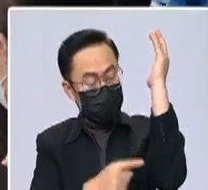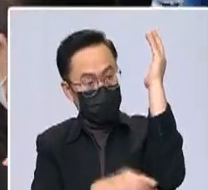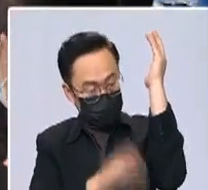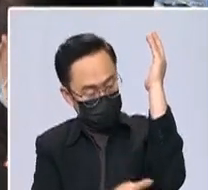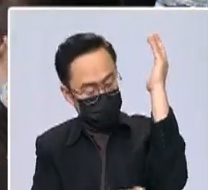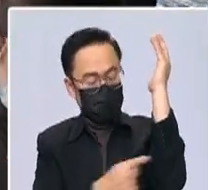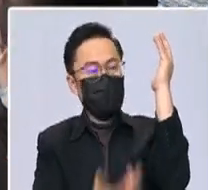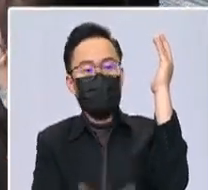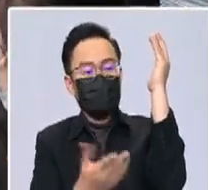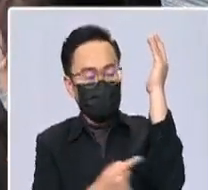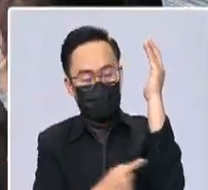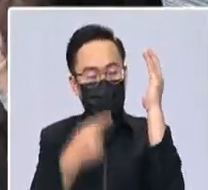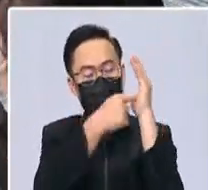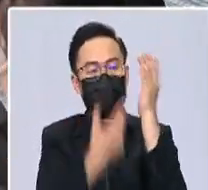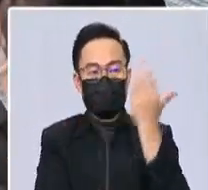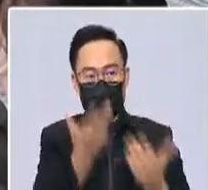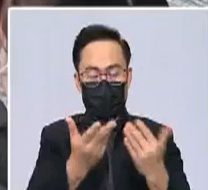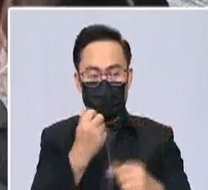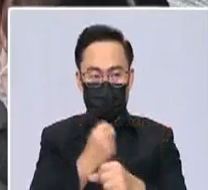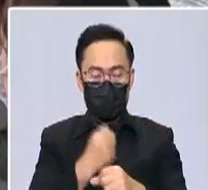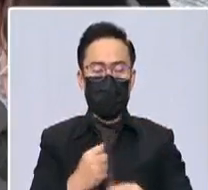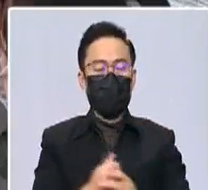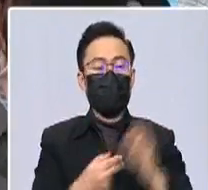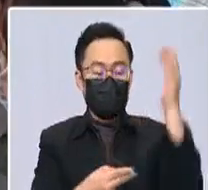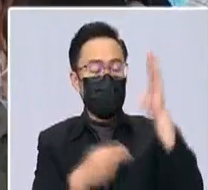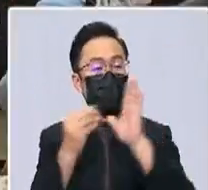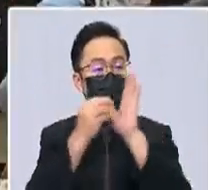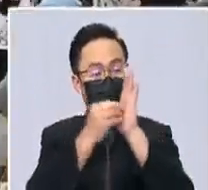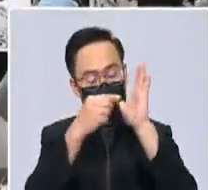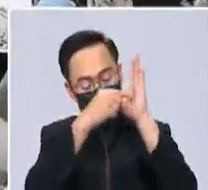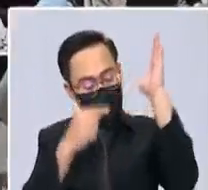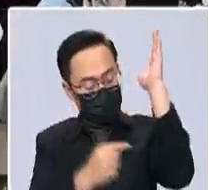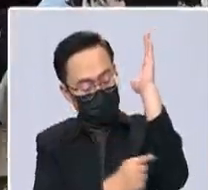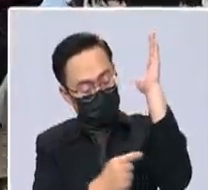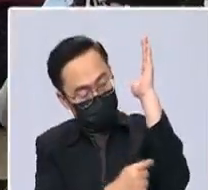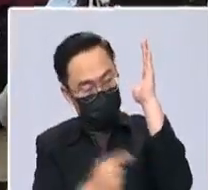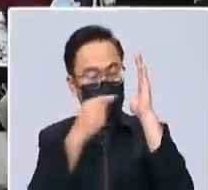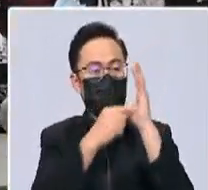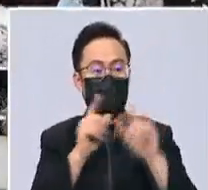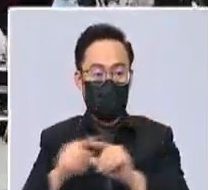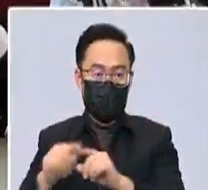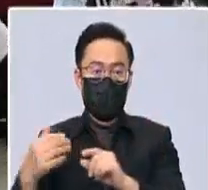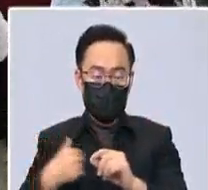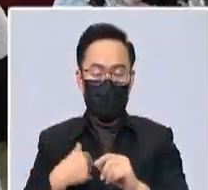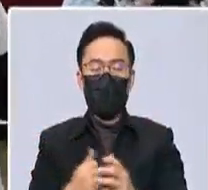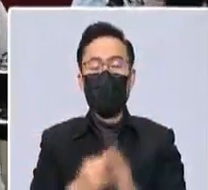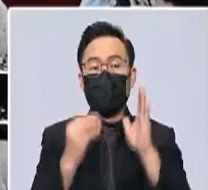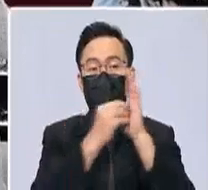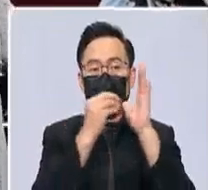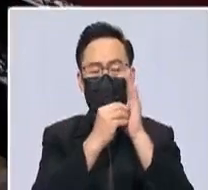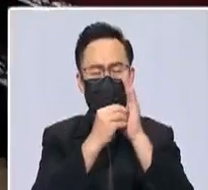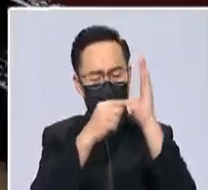คใต้ตอนบนค่อนข้างหนาแน่นโดยเฉพาะขบวนที่มาจากกรุงเทพทั้ง2ขบวนทั้งขบวนรถเร็ว171กรุงเท